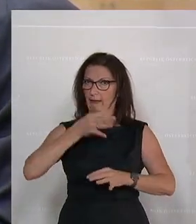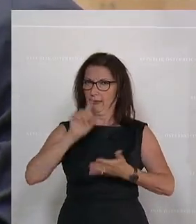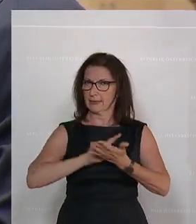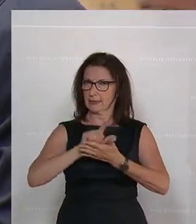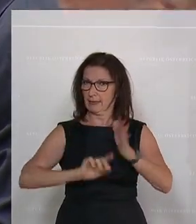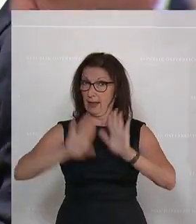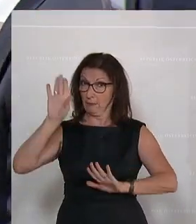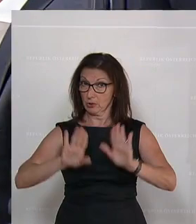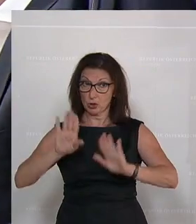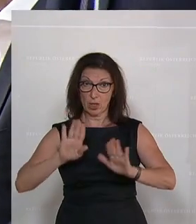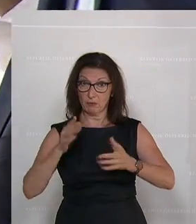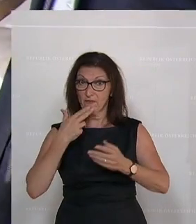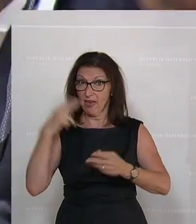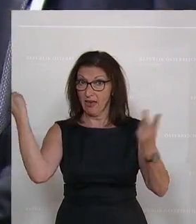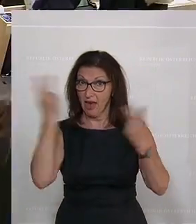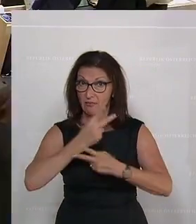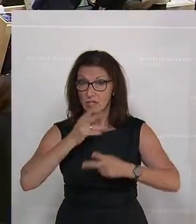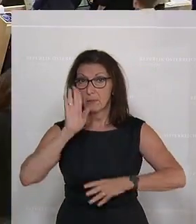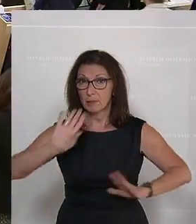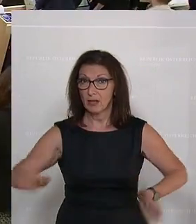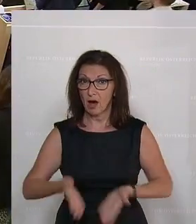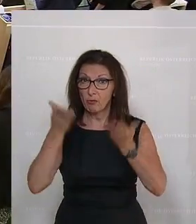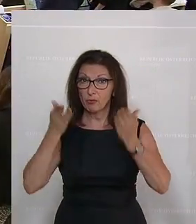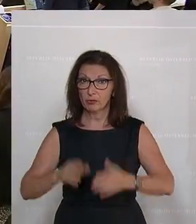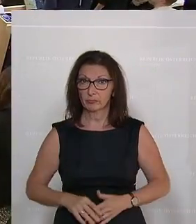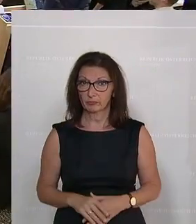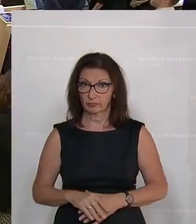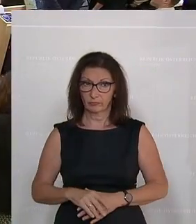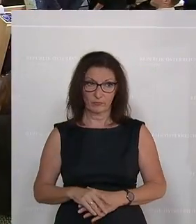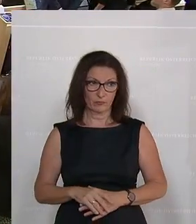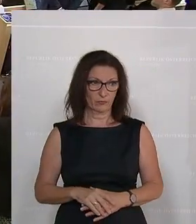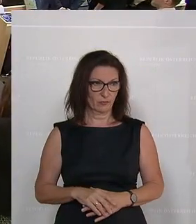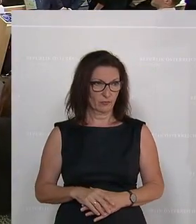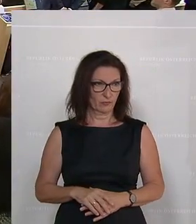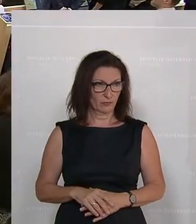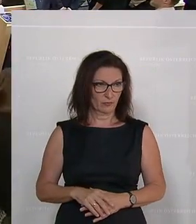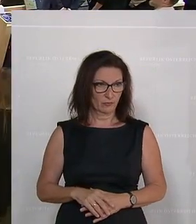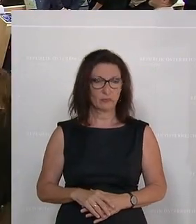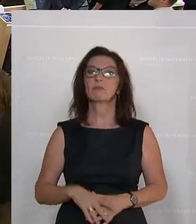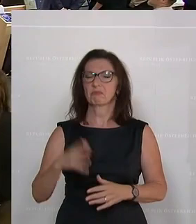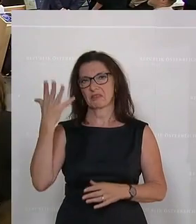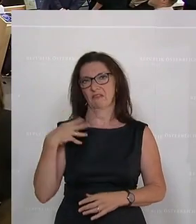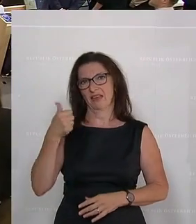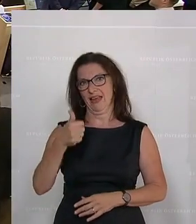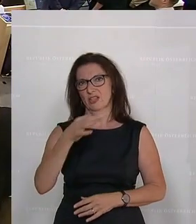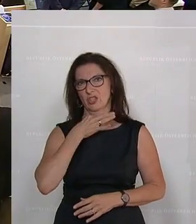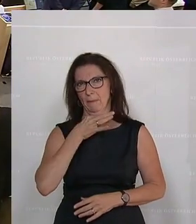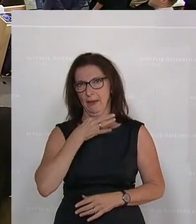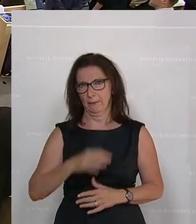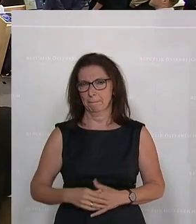180 euro die co2 bereich der preis wird vom juli auf oktober verschoben